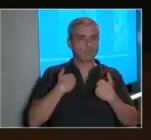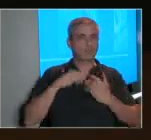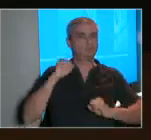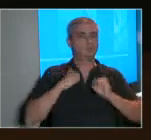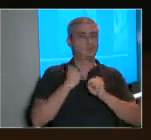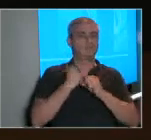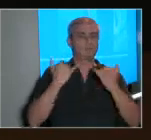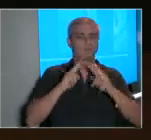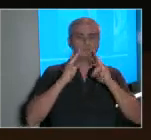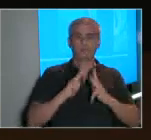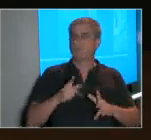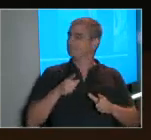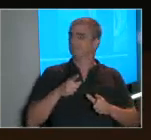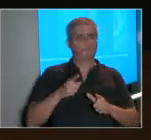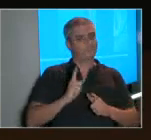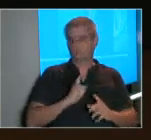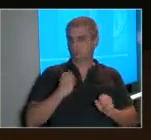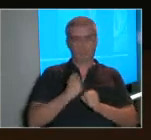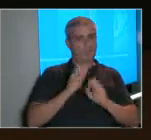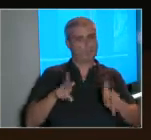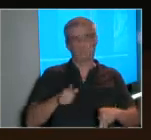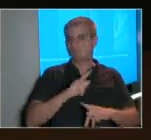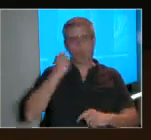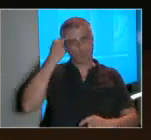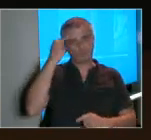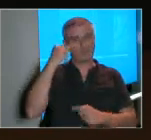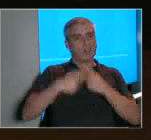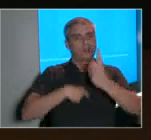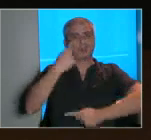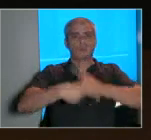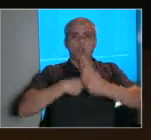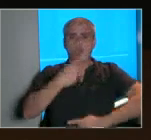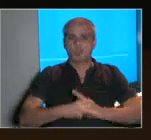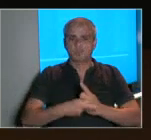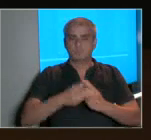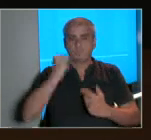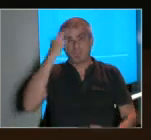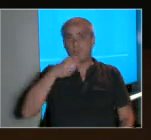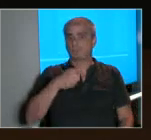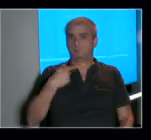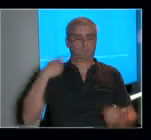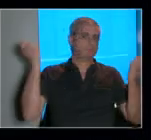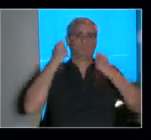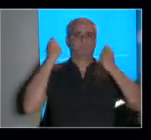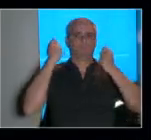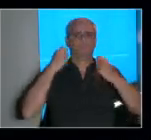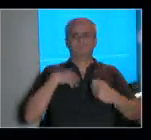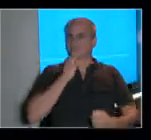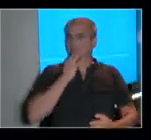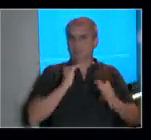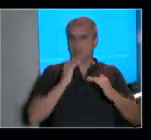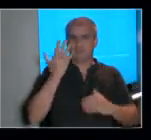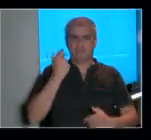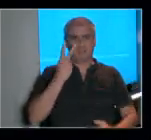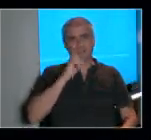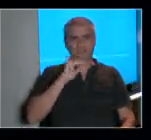מתנהלים היום בצורה שהיא לא מקיימת, שהיא לא חושבת על הדורות הבאים, ההבנה הזאת הקטה בי בגיל יחסית צעיר, לפני